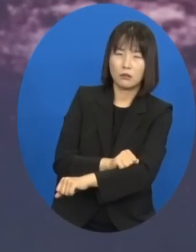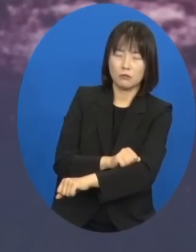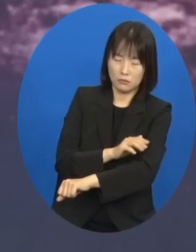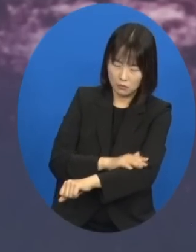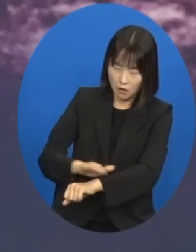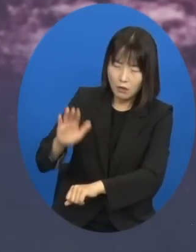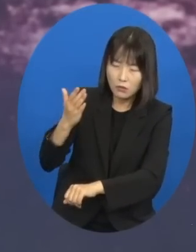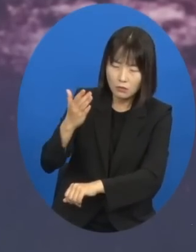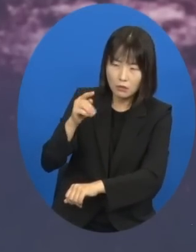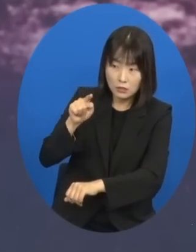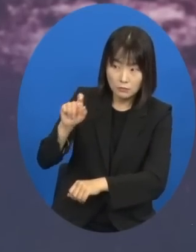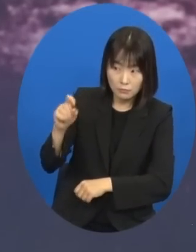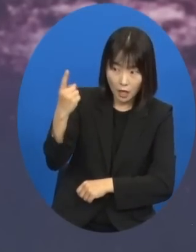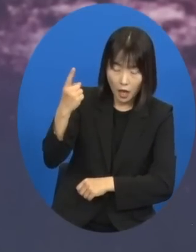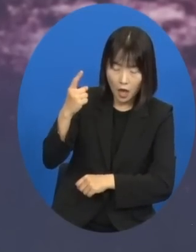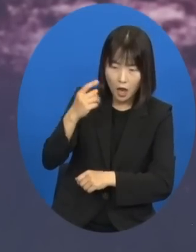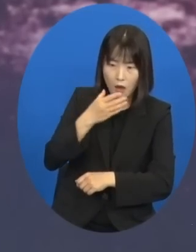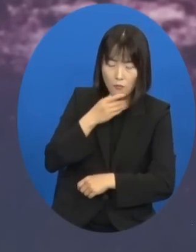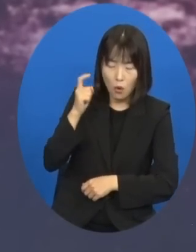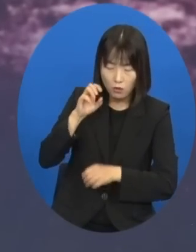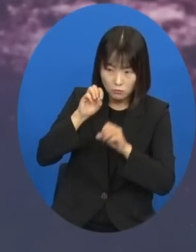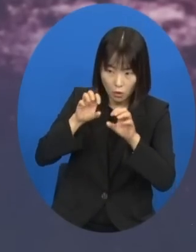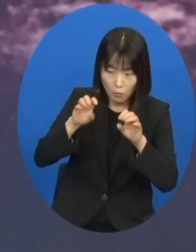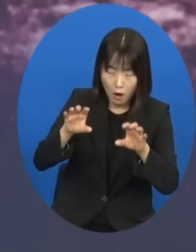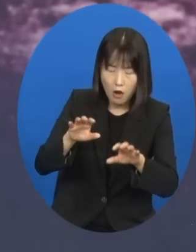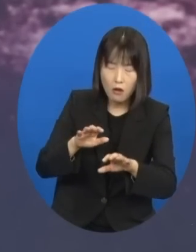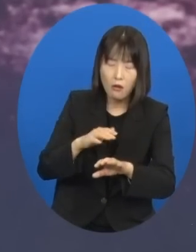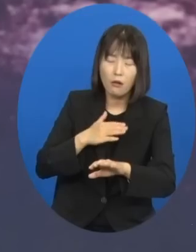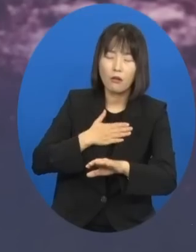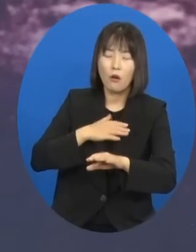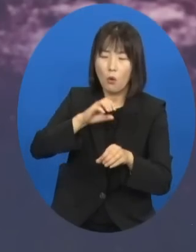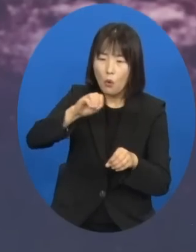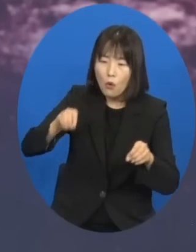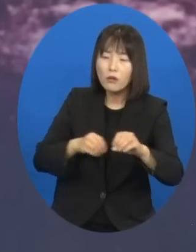전파된다면 저는 더 감사할 것입니다. 전혀 흔들리지 않아요.